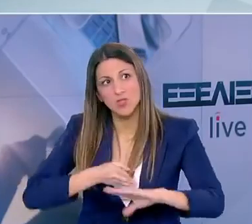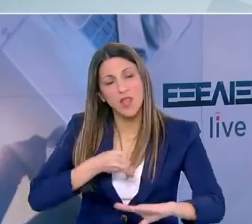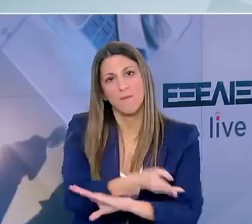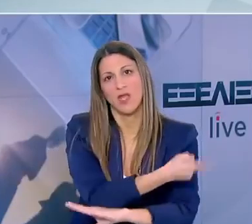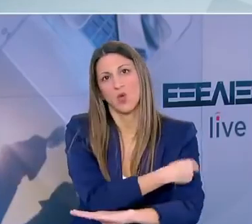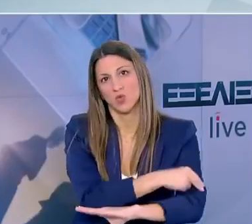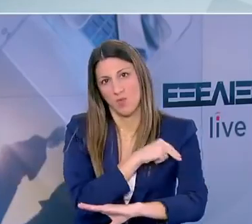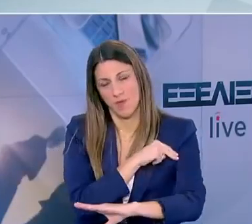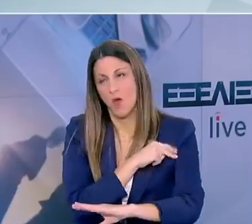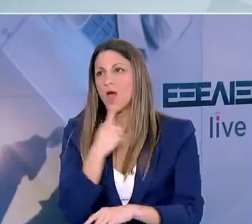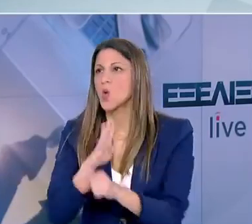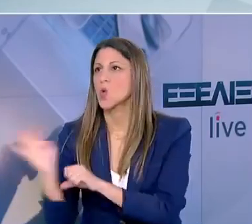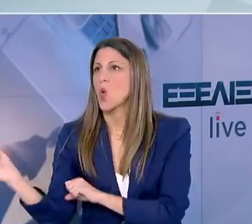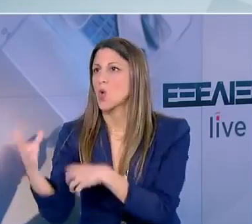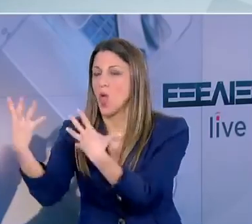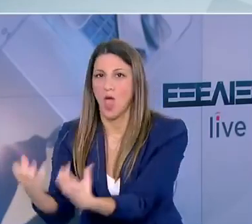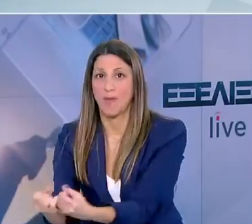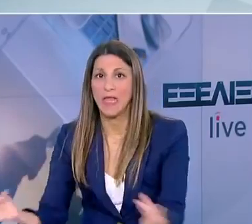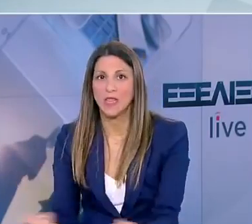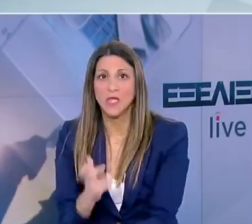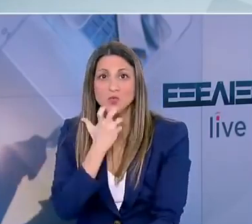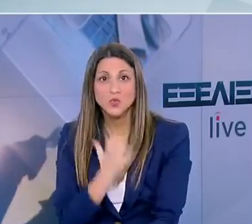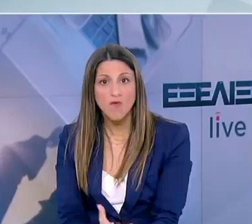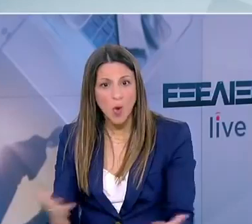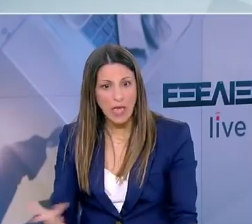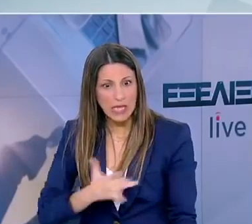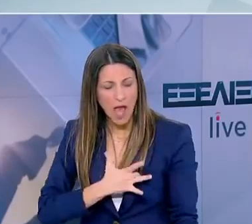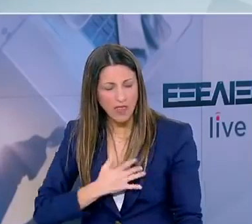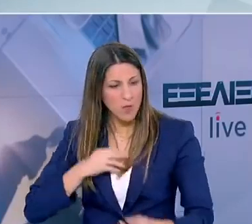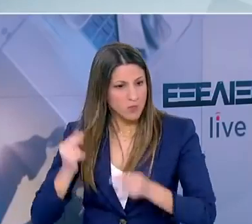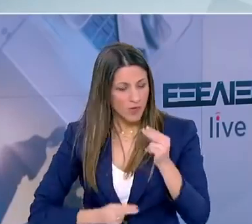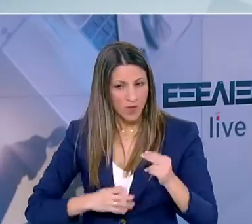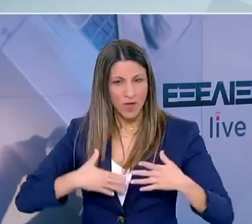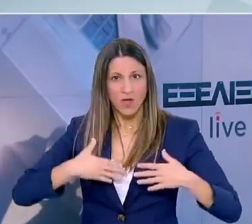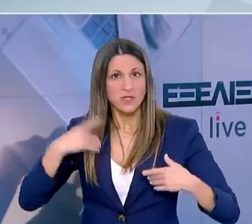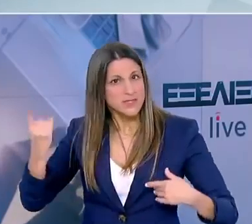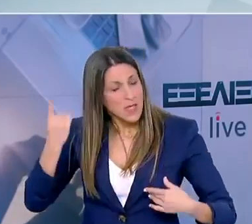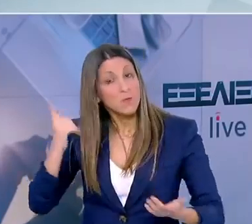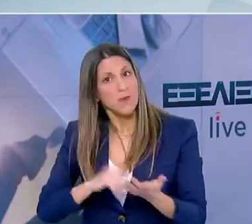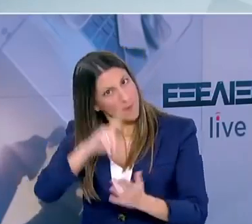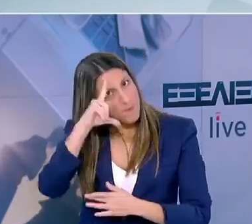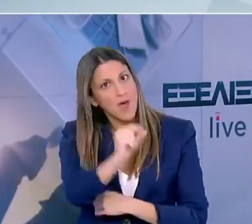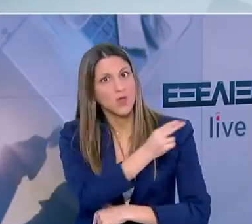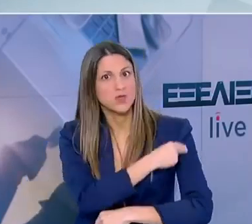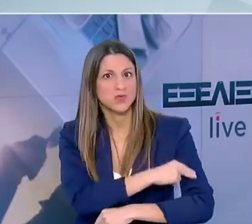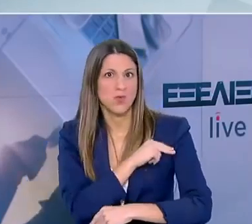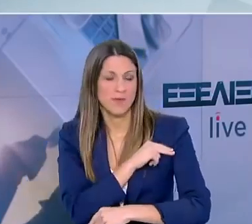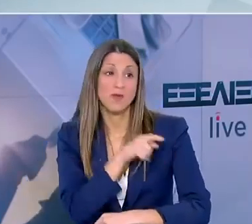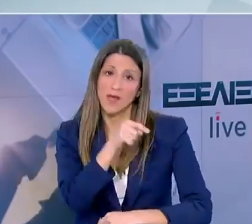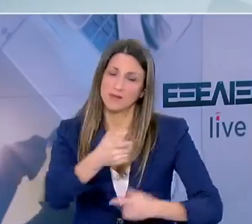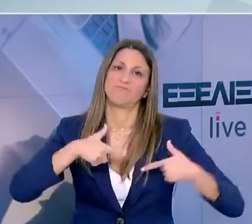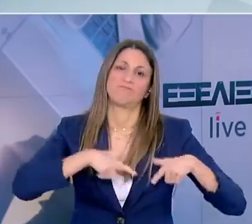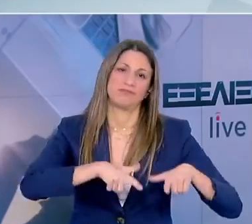δεν σημαίνει ότι δεν πάμε στο νοσοκομείο για σοβαρούς λόγους. Φυσικά και πάμε στα νοσοκομεία όταν υπάρχει σοβαρός λόγος για την υγεία μας, όπου παίρνονται τα κατάλληλα